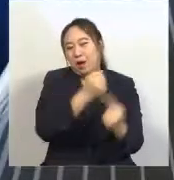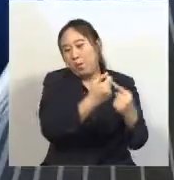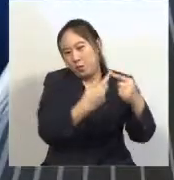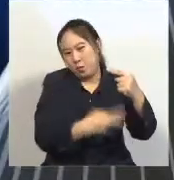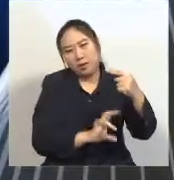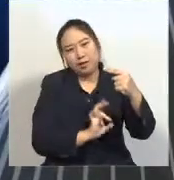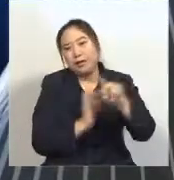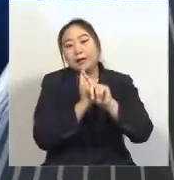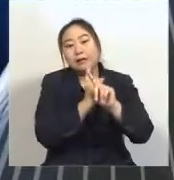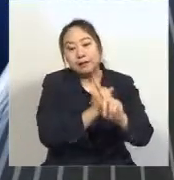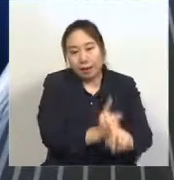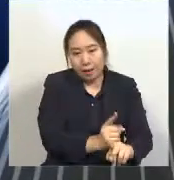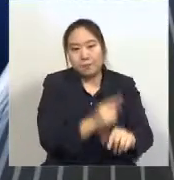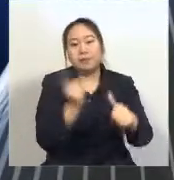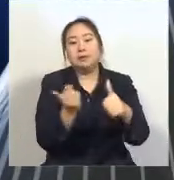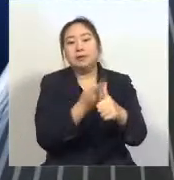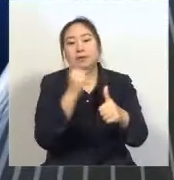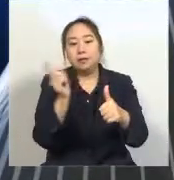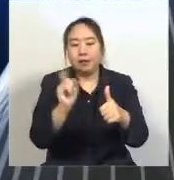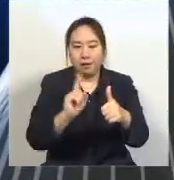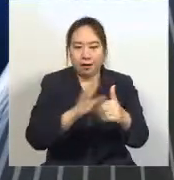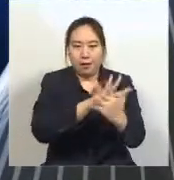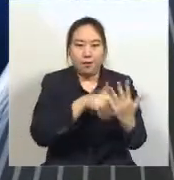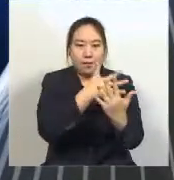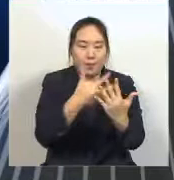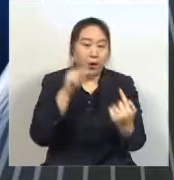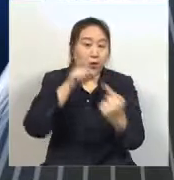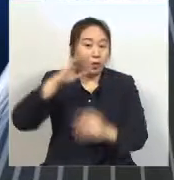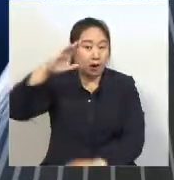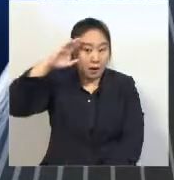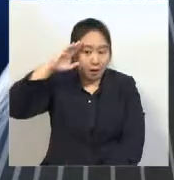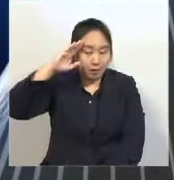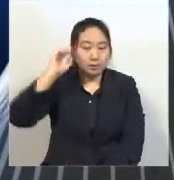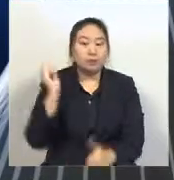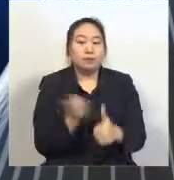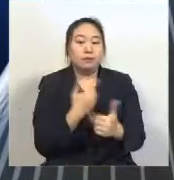ด้านนะคะประกอบด้วย1ก็คือยุทธศาสตร์ด้านความมั่นคง